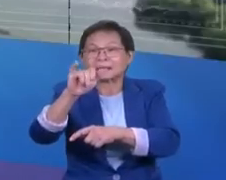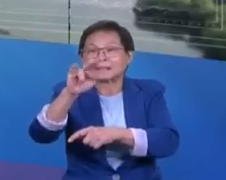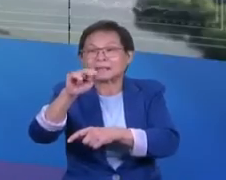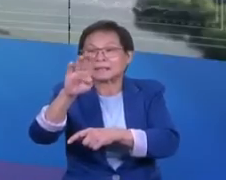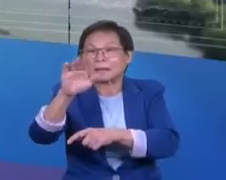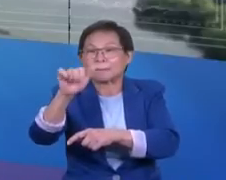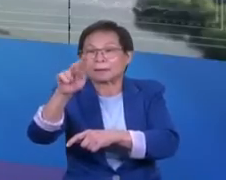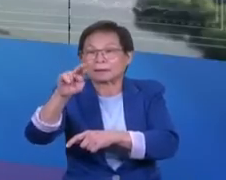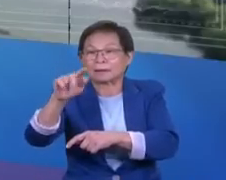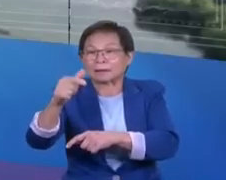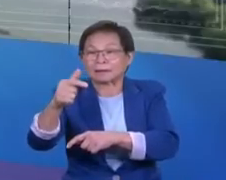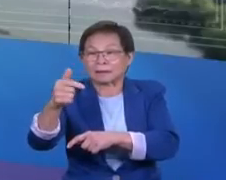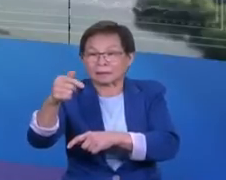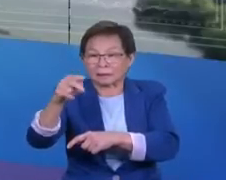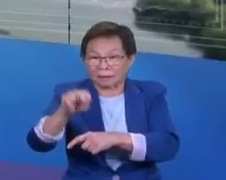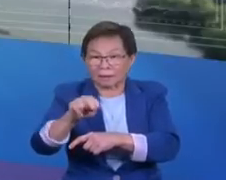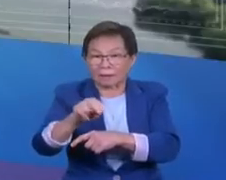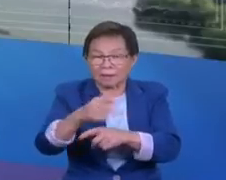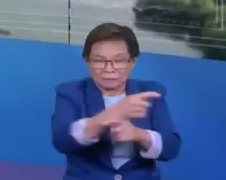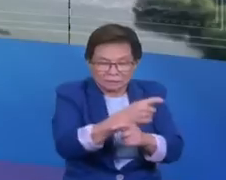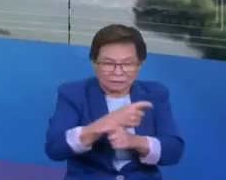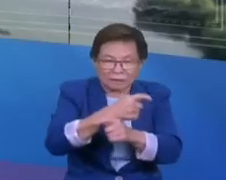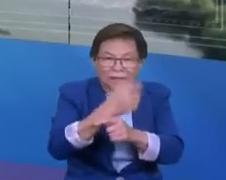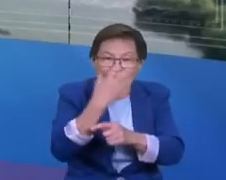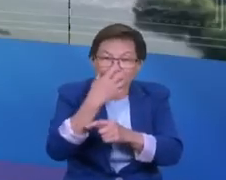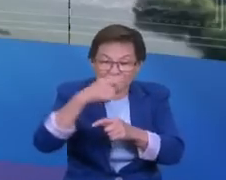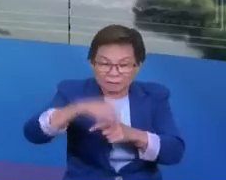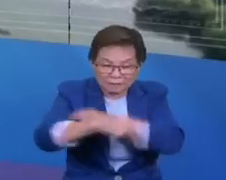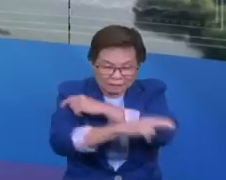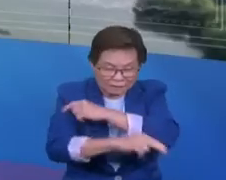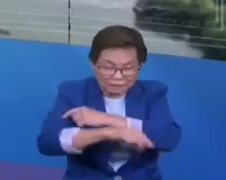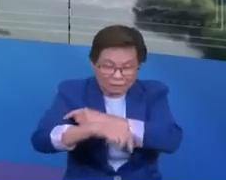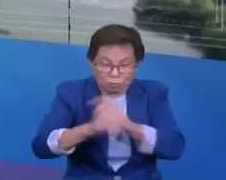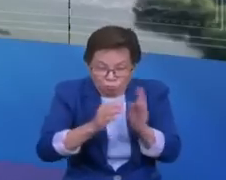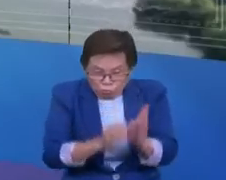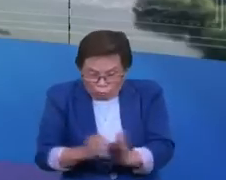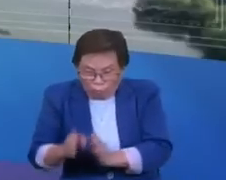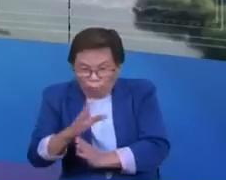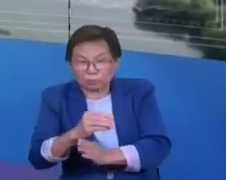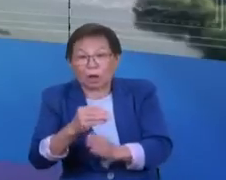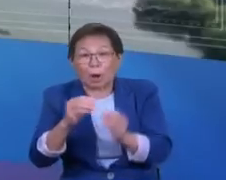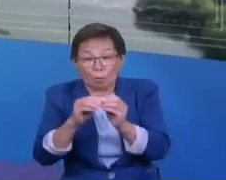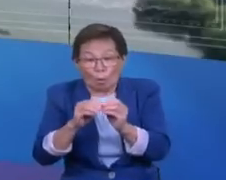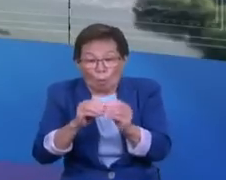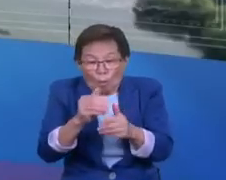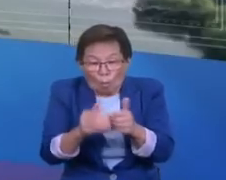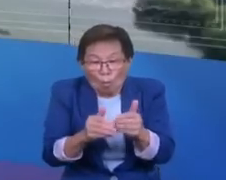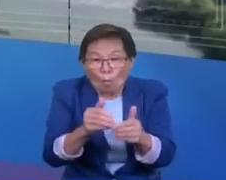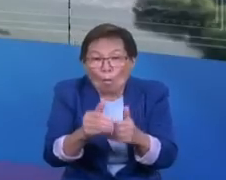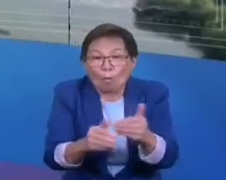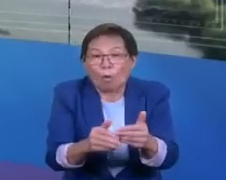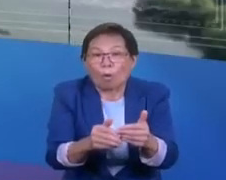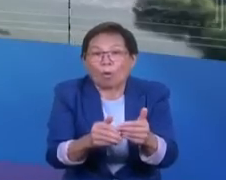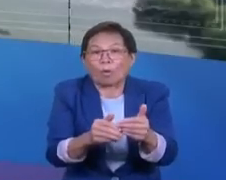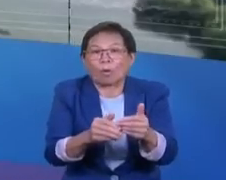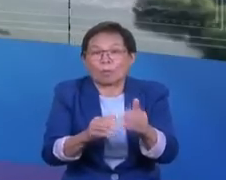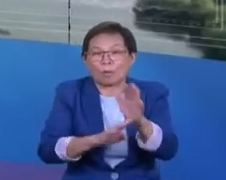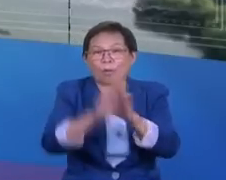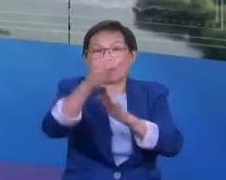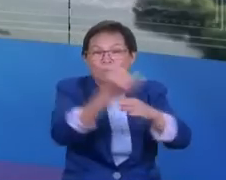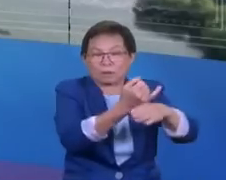industri ternakan kinzir di negeri ini lebih teratur dan produktif ia Selaras hasrat kerajaan membangunkan industri